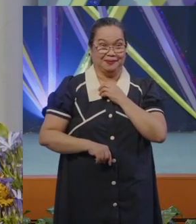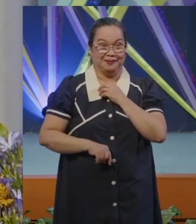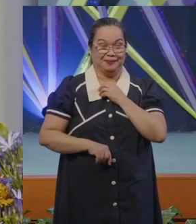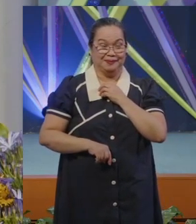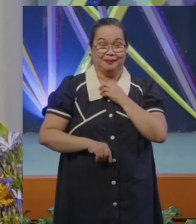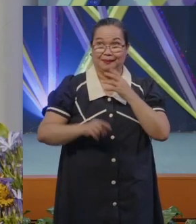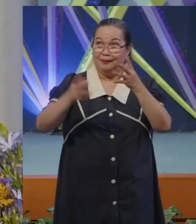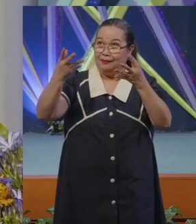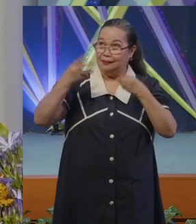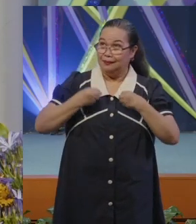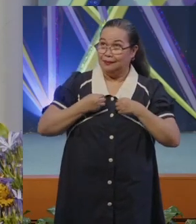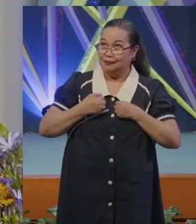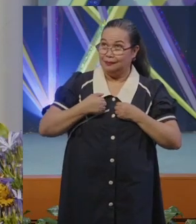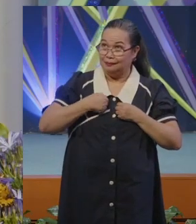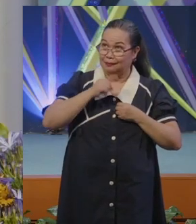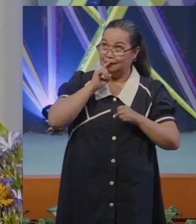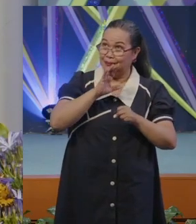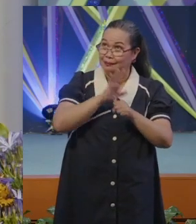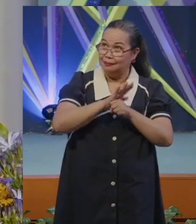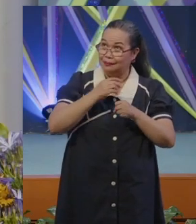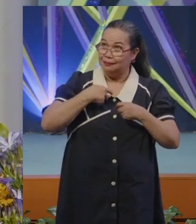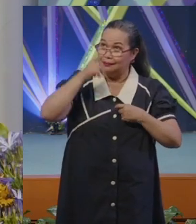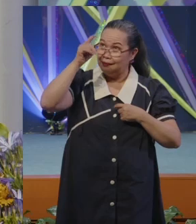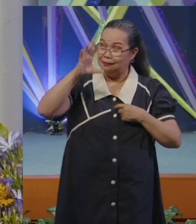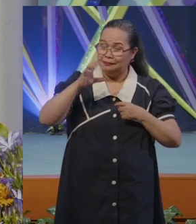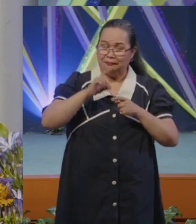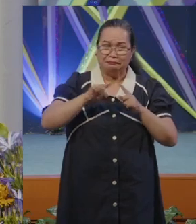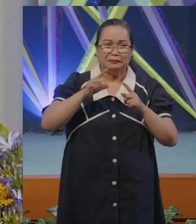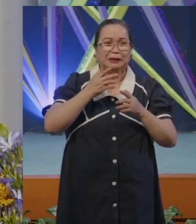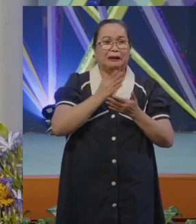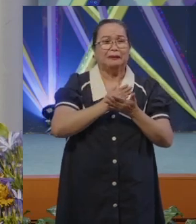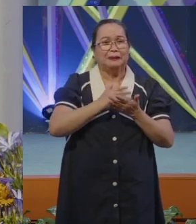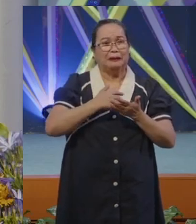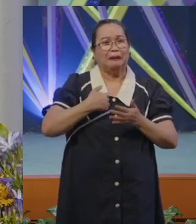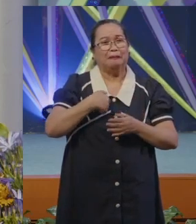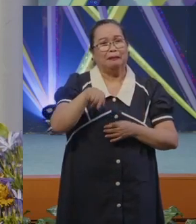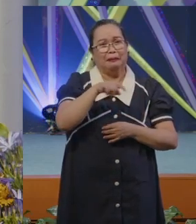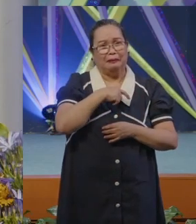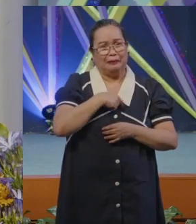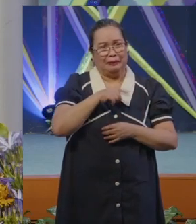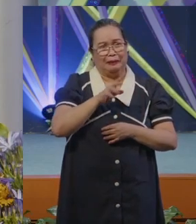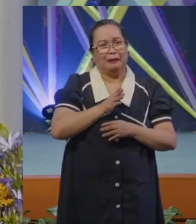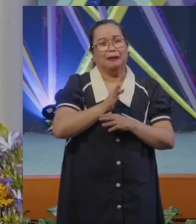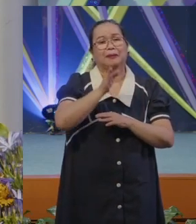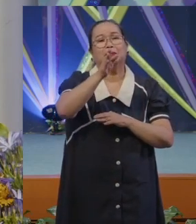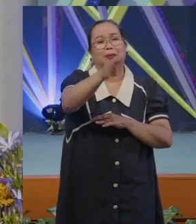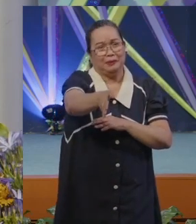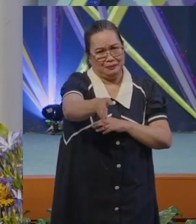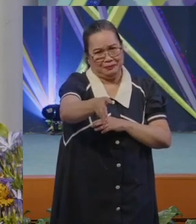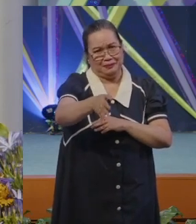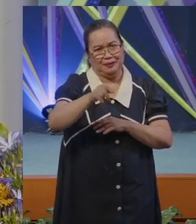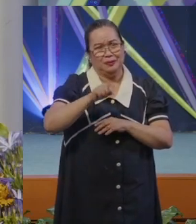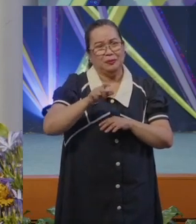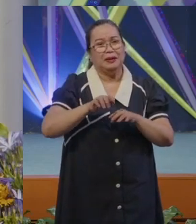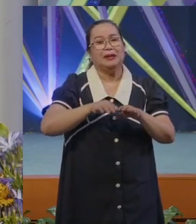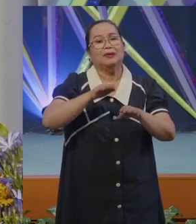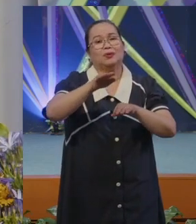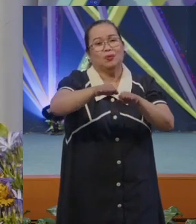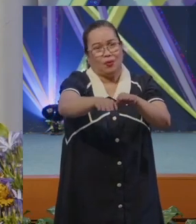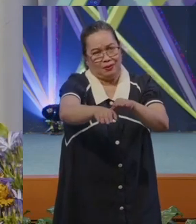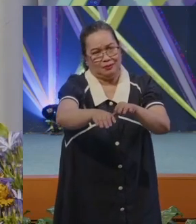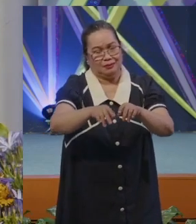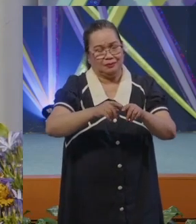binigay na niya sa atin, ipinangako na niya sa atin, pero kailangan pa rin natin pumunta doon. Kaya sabi niya kay